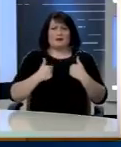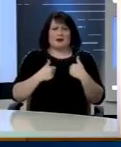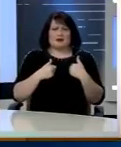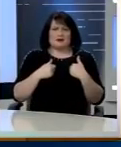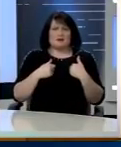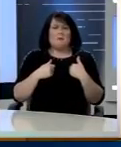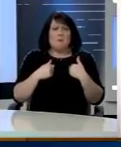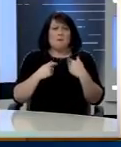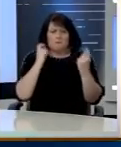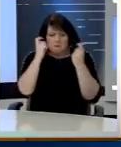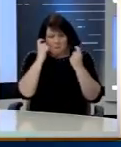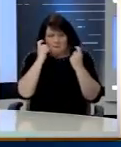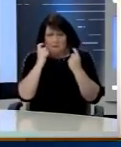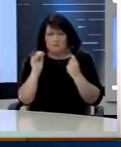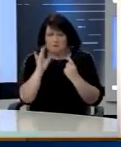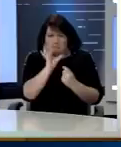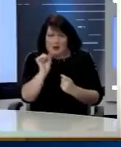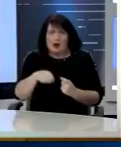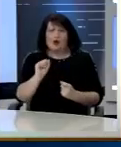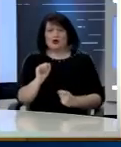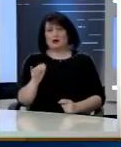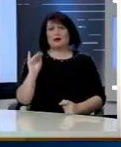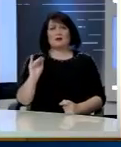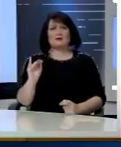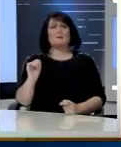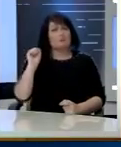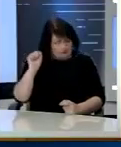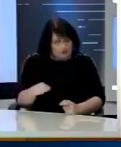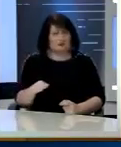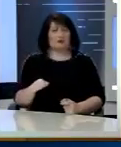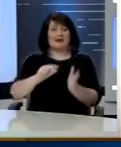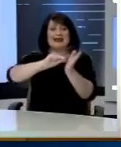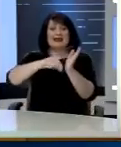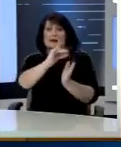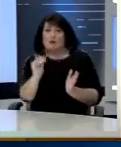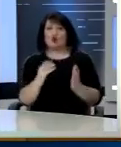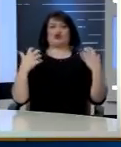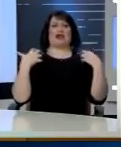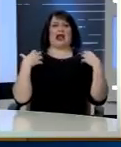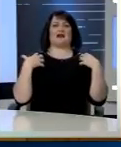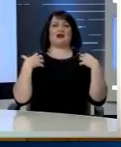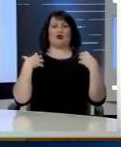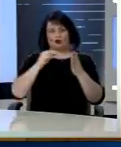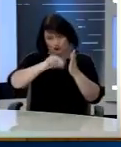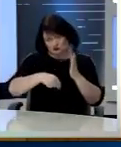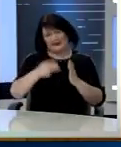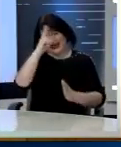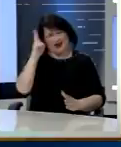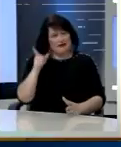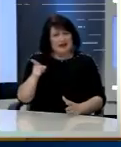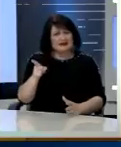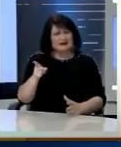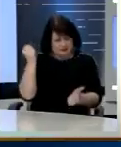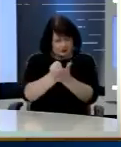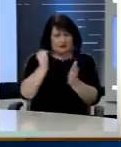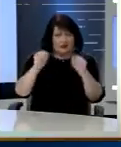ρυβηθήκαμε. Και πήγε και ρώτησε συγκεκριμένα ο στρατηγικός ακόλουθος. Υπογραφή του υποστρατήγου, Καλίφ Μπιν Αμπτουλατζής Αλ